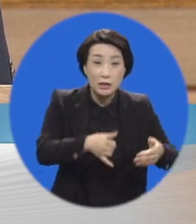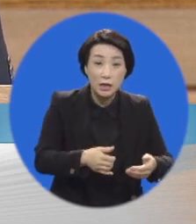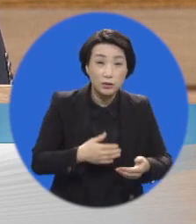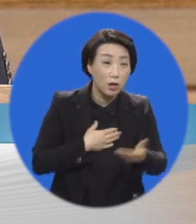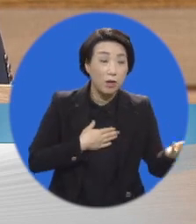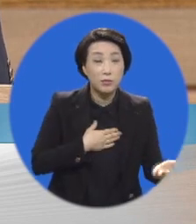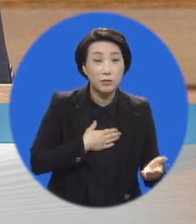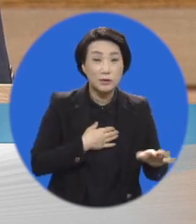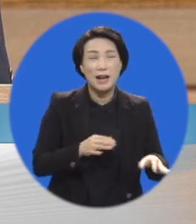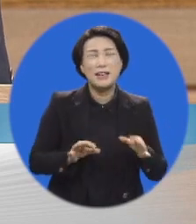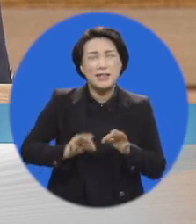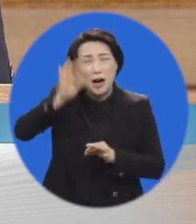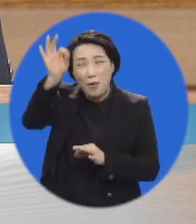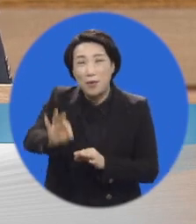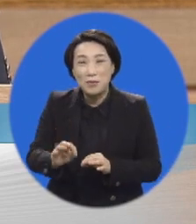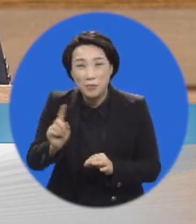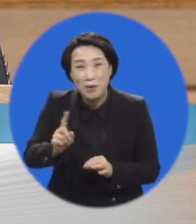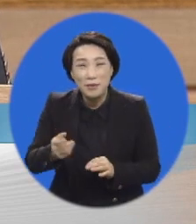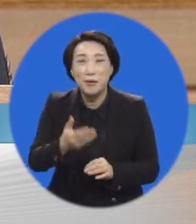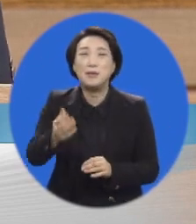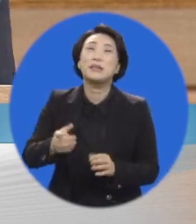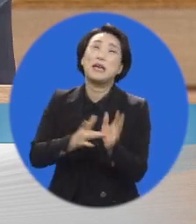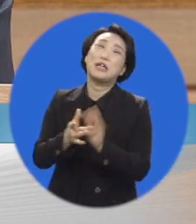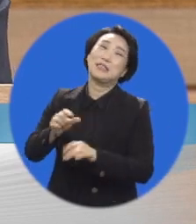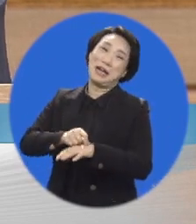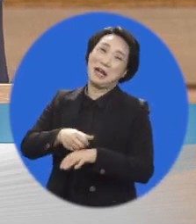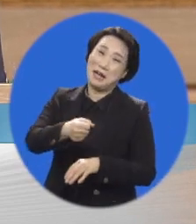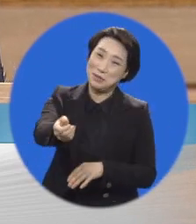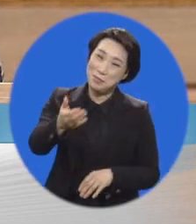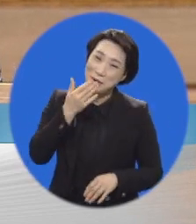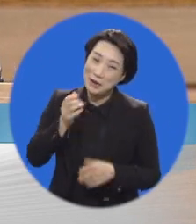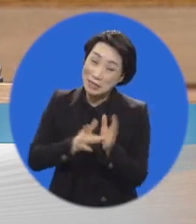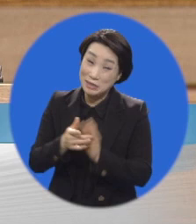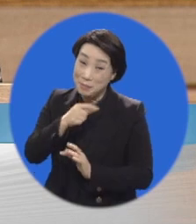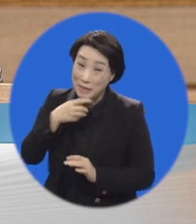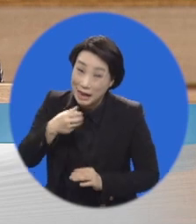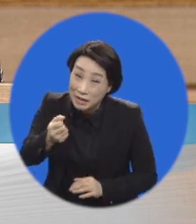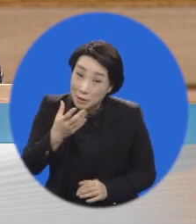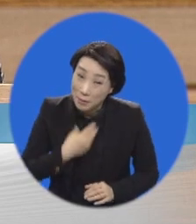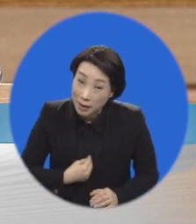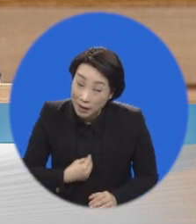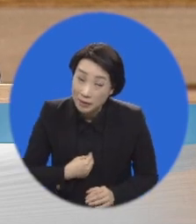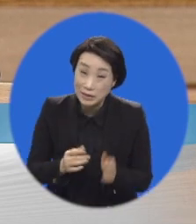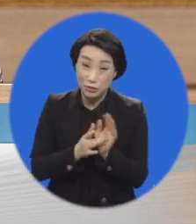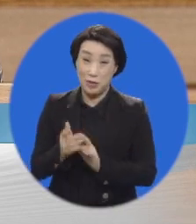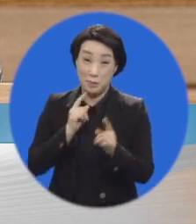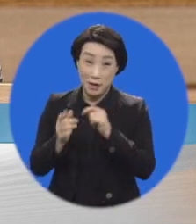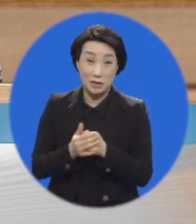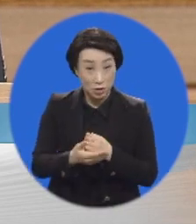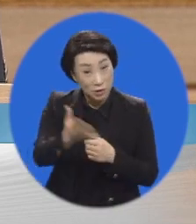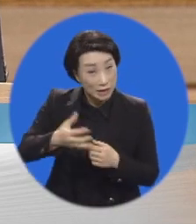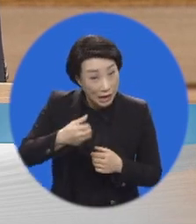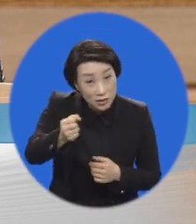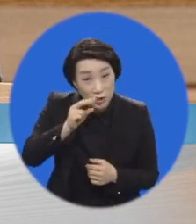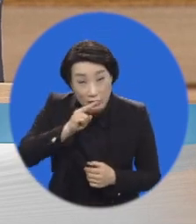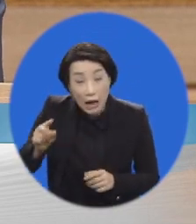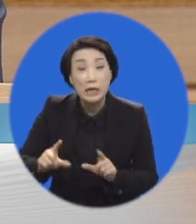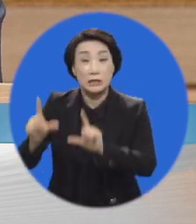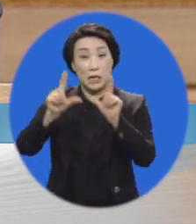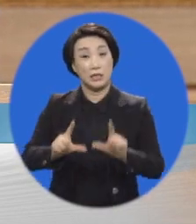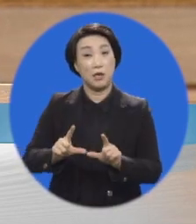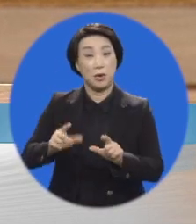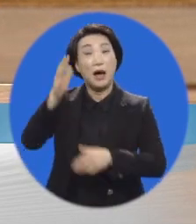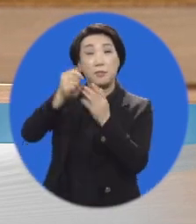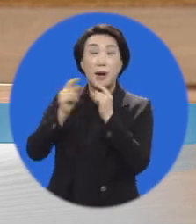살게 할 만나 내 살을 받아먹어. 내 피를 받아마시오. 내 말을 먹어야 사노.